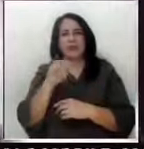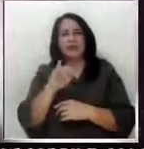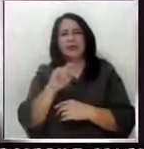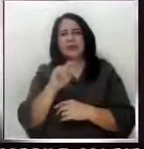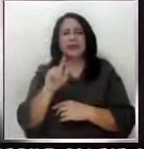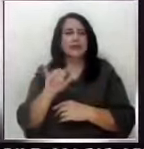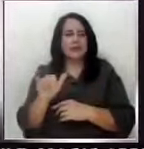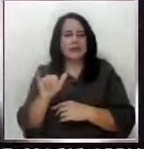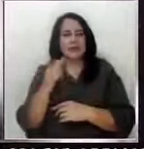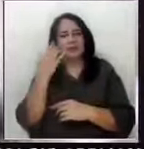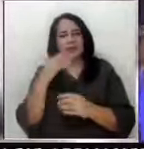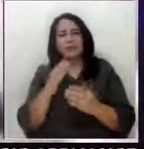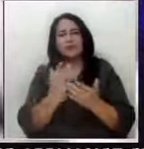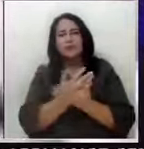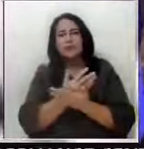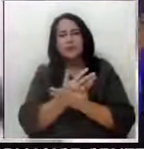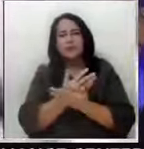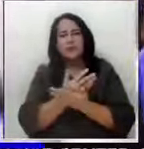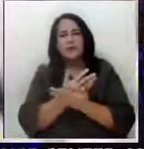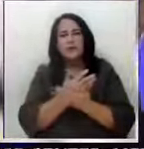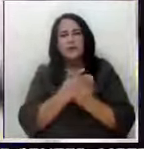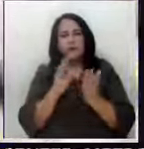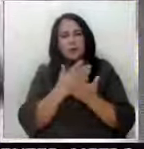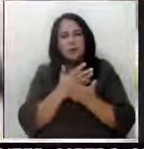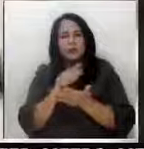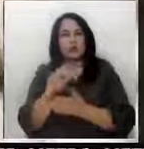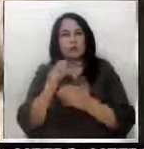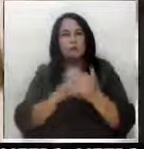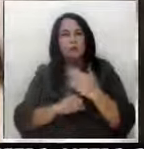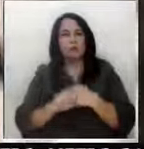kanilang album na Born to Be.